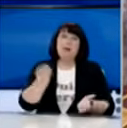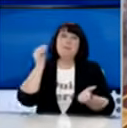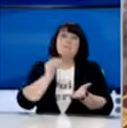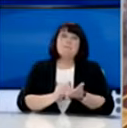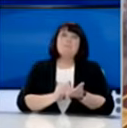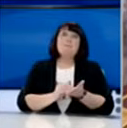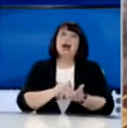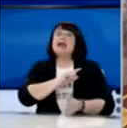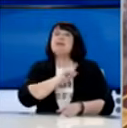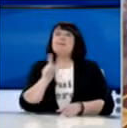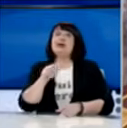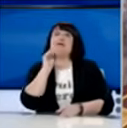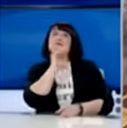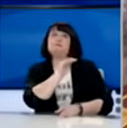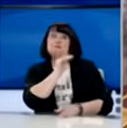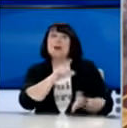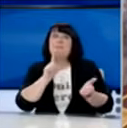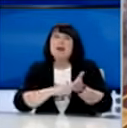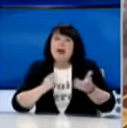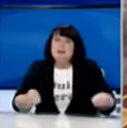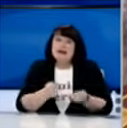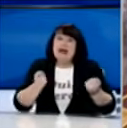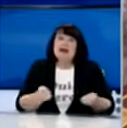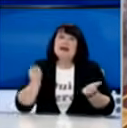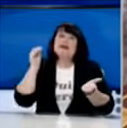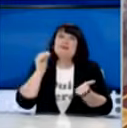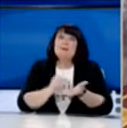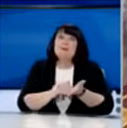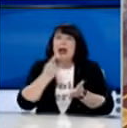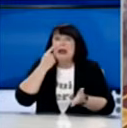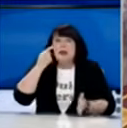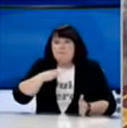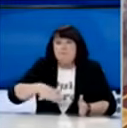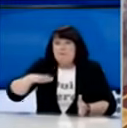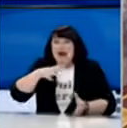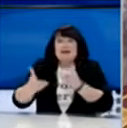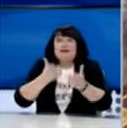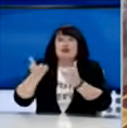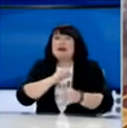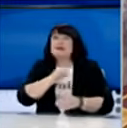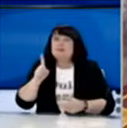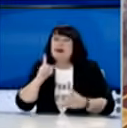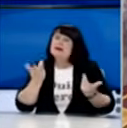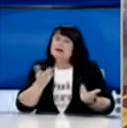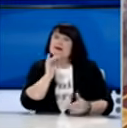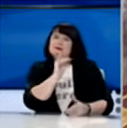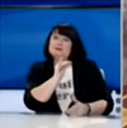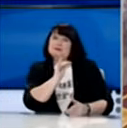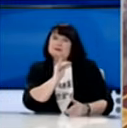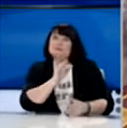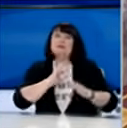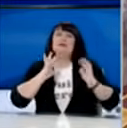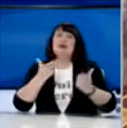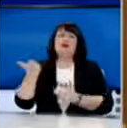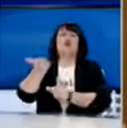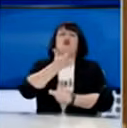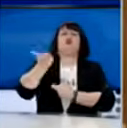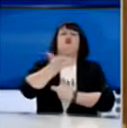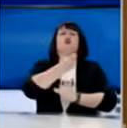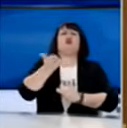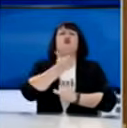ξανά έχετε κάνει αυτά που πρέπει για να μην ξαναέχουμε μάτι. Ή βάζετε πυροσβέστες